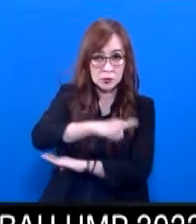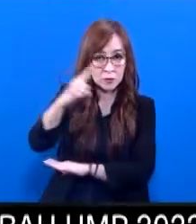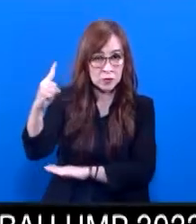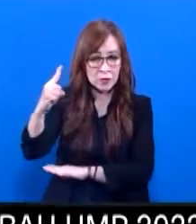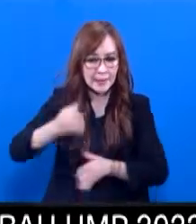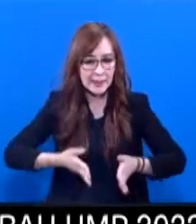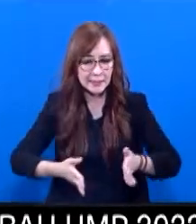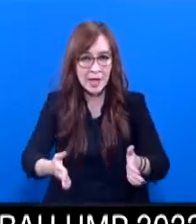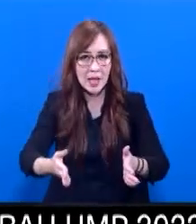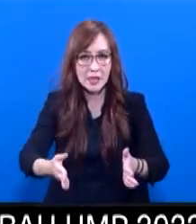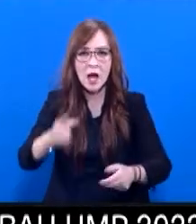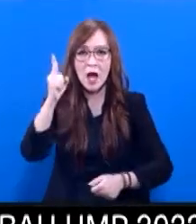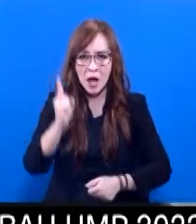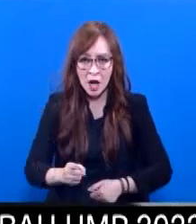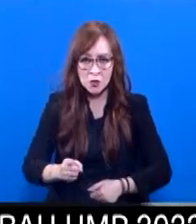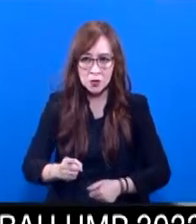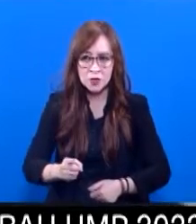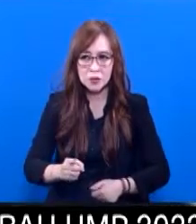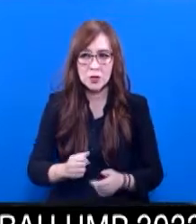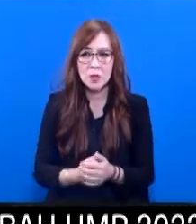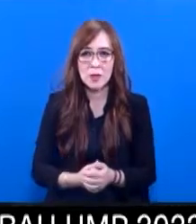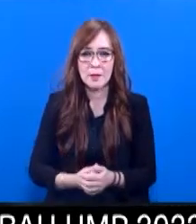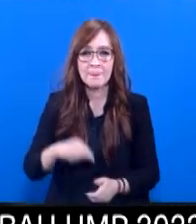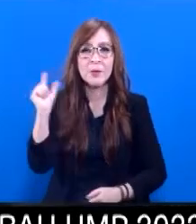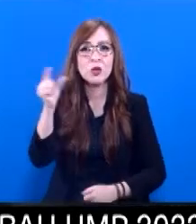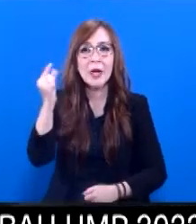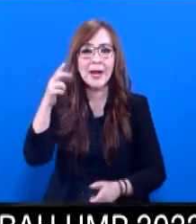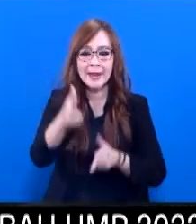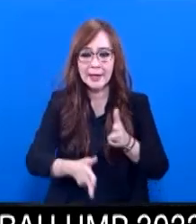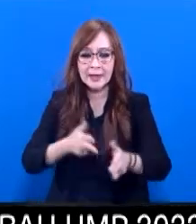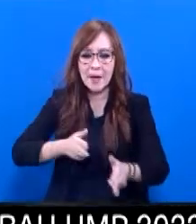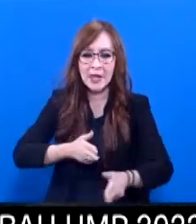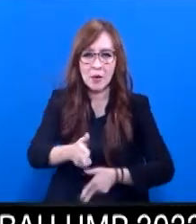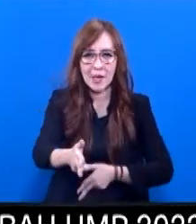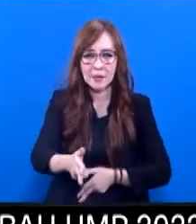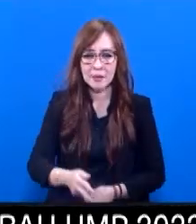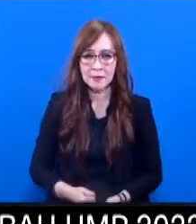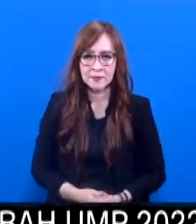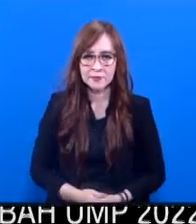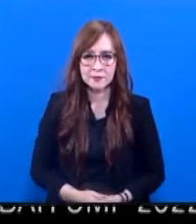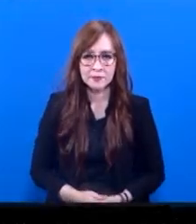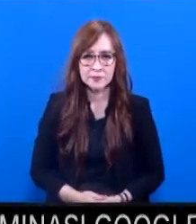jalan, pemakai jalan wajib mendahulukan kereta api. Tim Liputan CNN Indonesia.